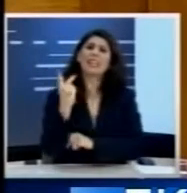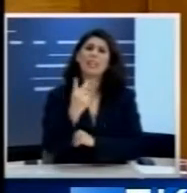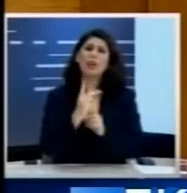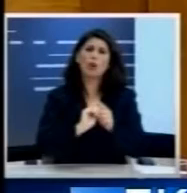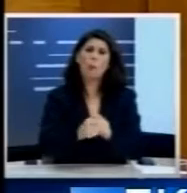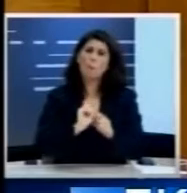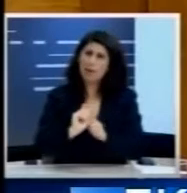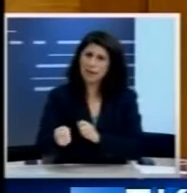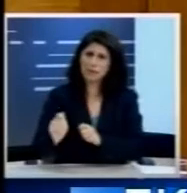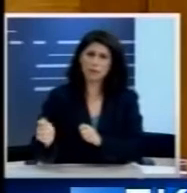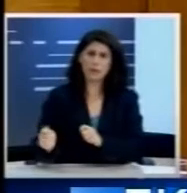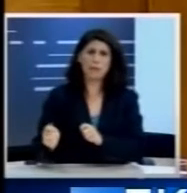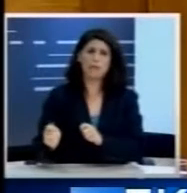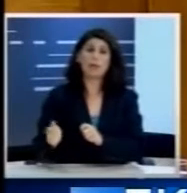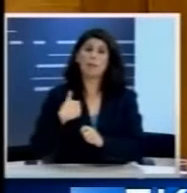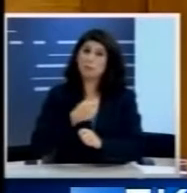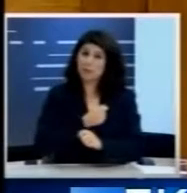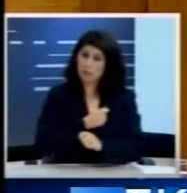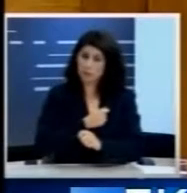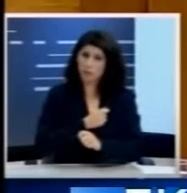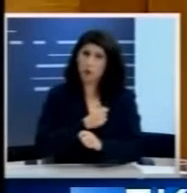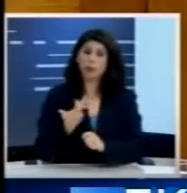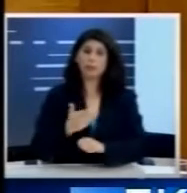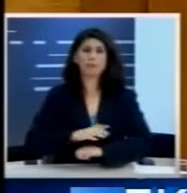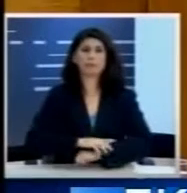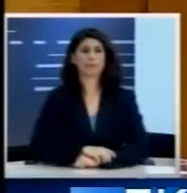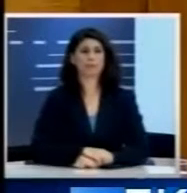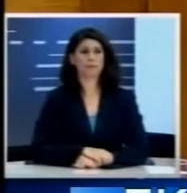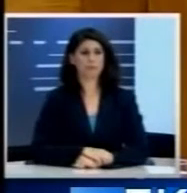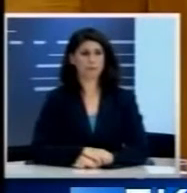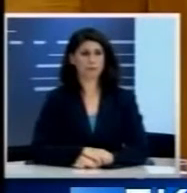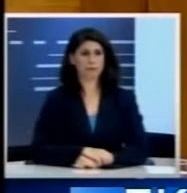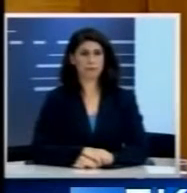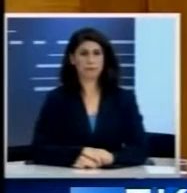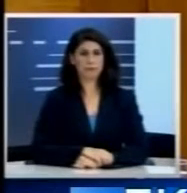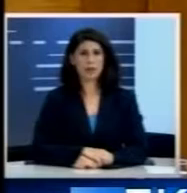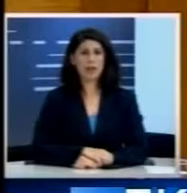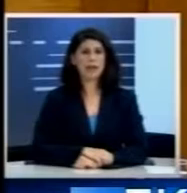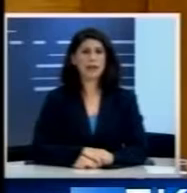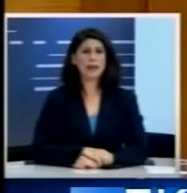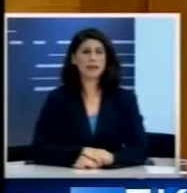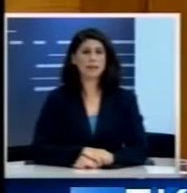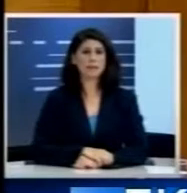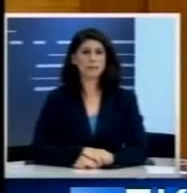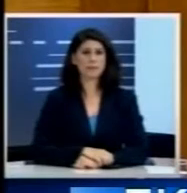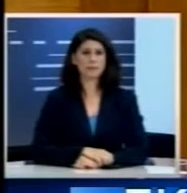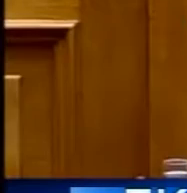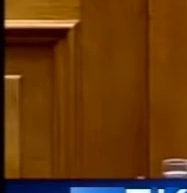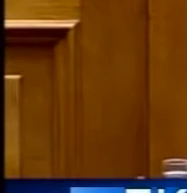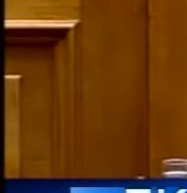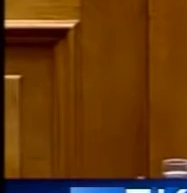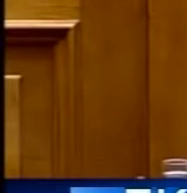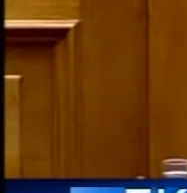μερίσματος. Εκτίμησή μας είναι ότι και φέτος θα αφορά ένα σχετικά